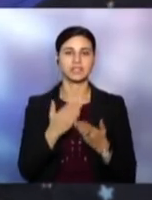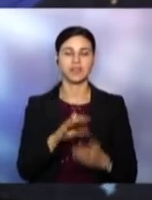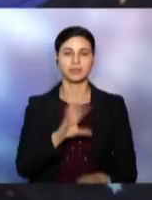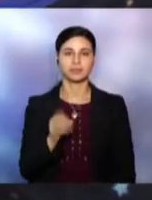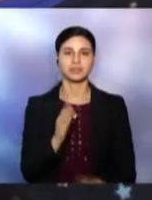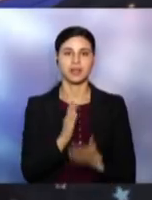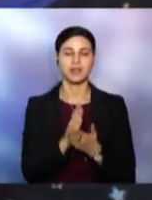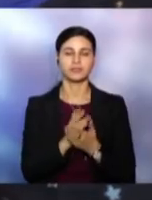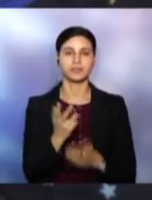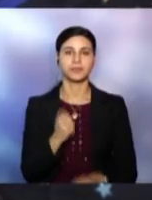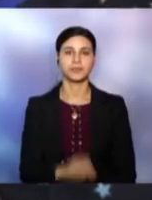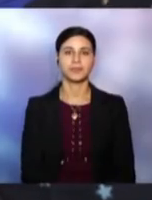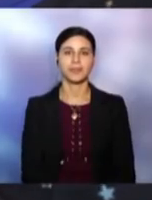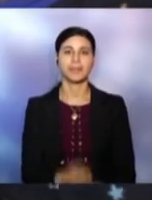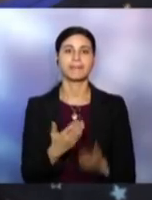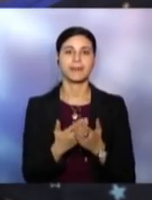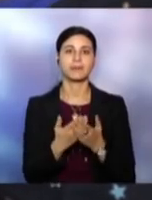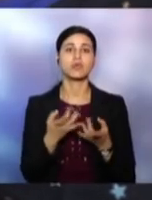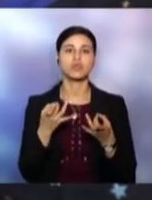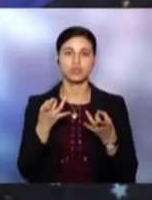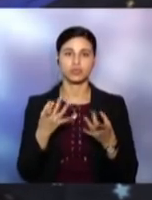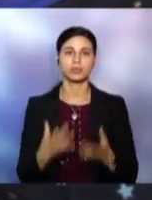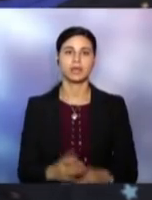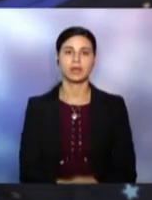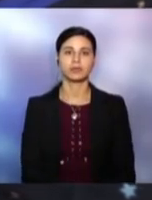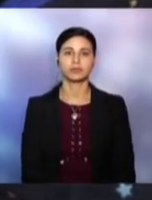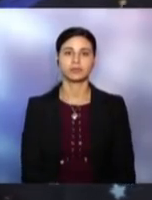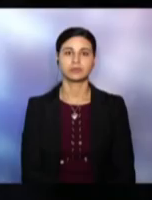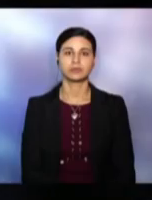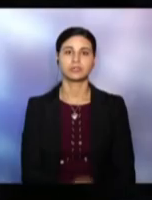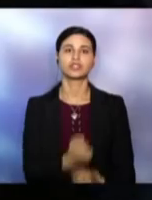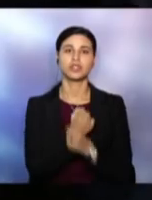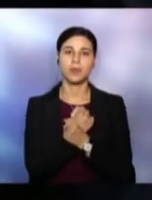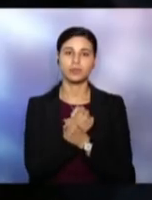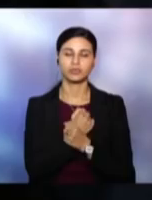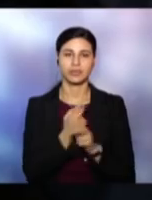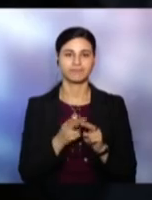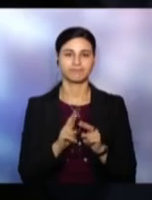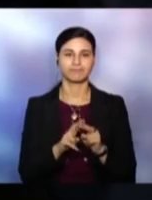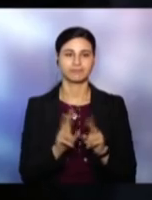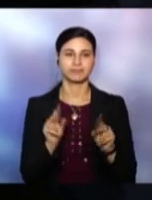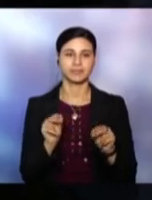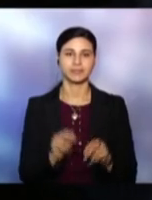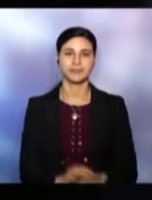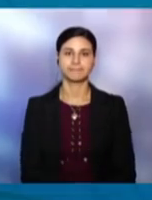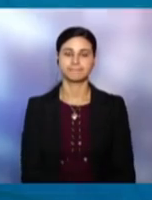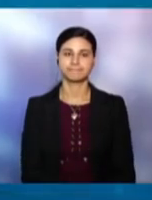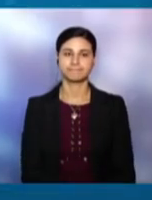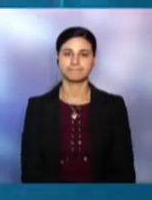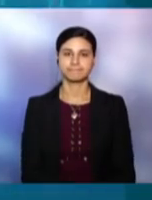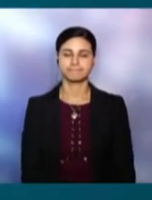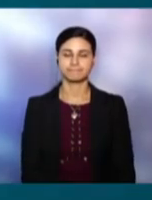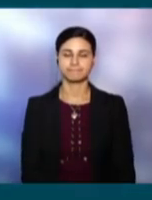უნდა. ან და თუნდაც უბრალოდ დედა, მოდი ჩამეხუტე, ან პირიქით.